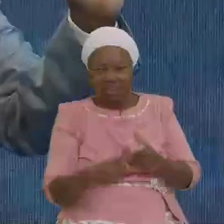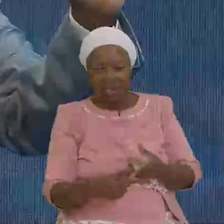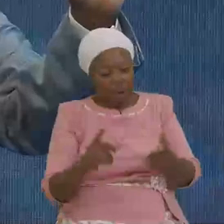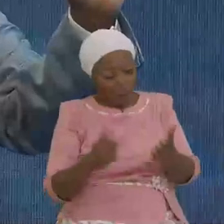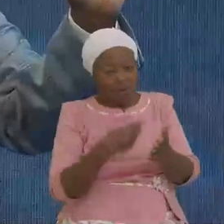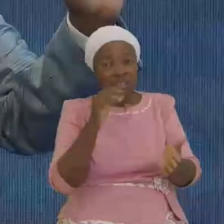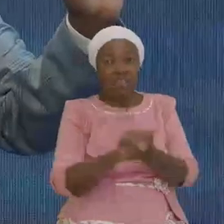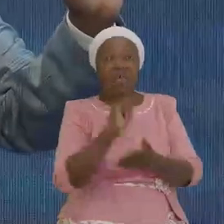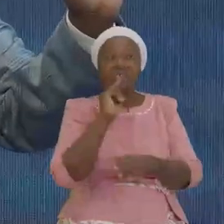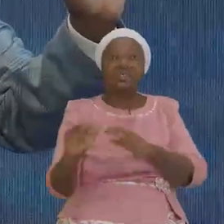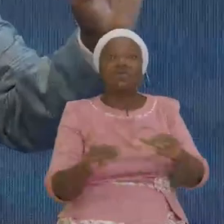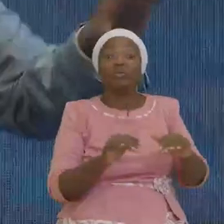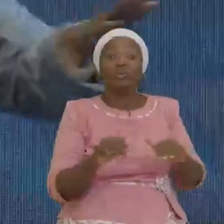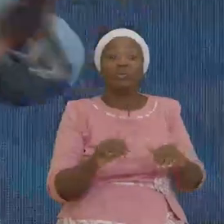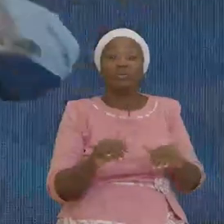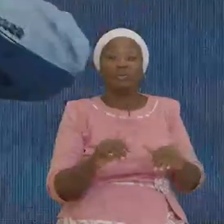Crois-le.